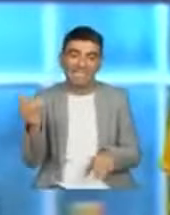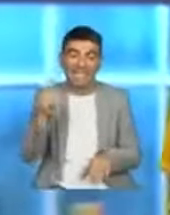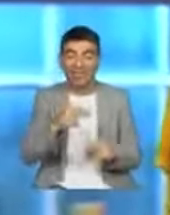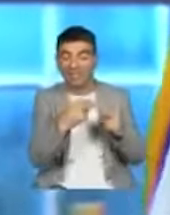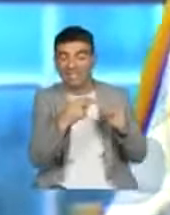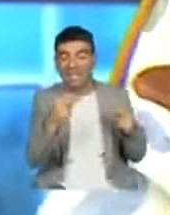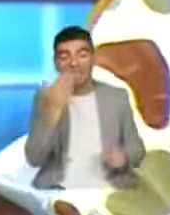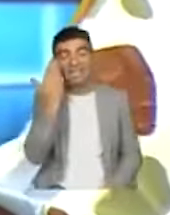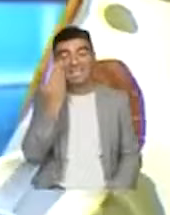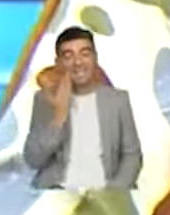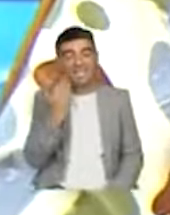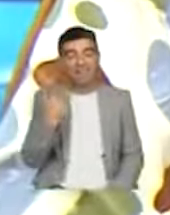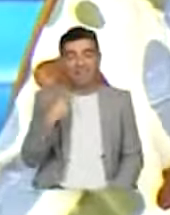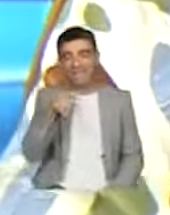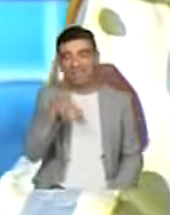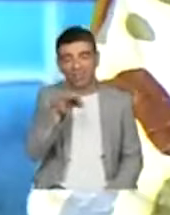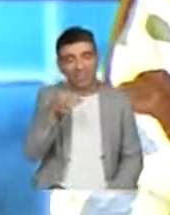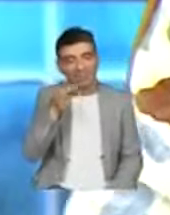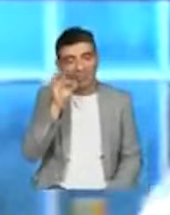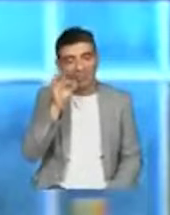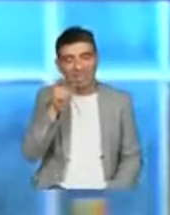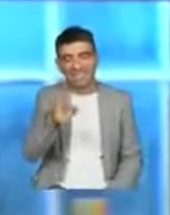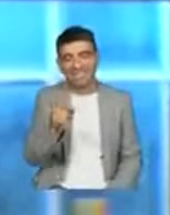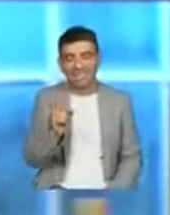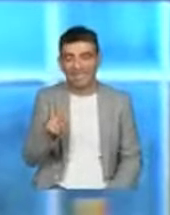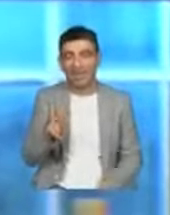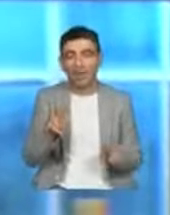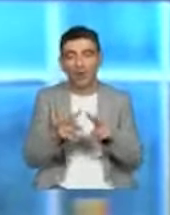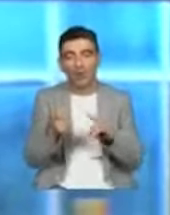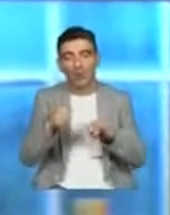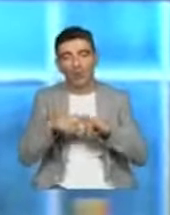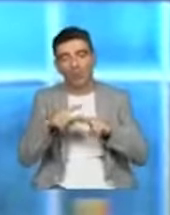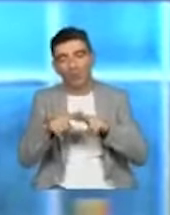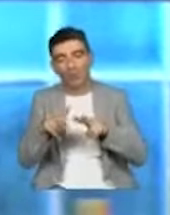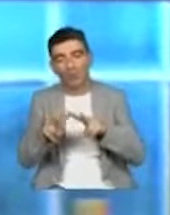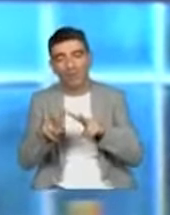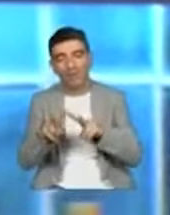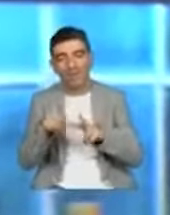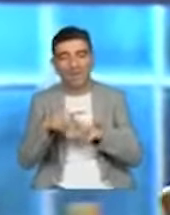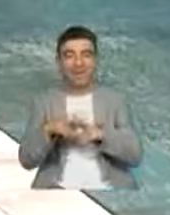gelsini izleyeceğiz. Ben çayımı yudumlarken sonra Muhammed Keskin hocam burada.